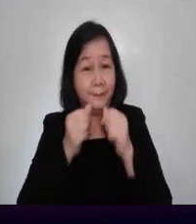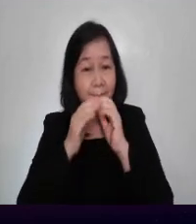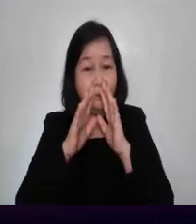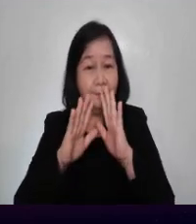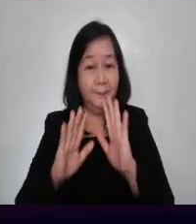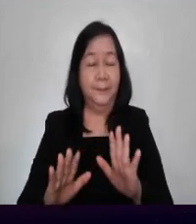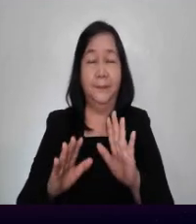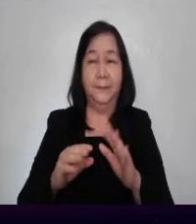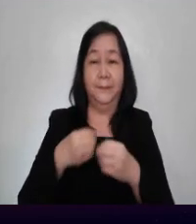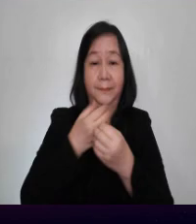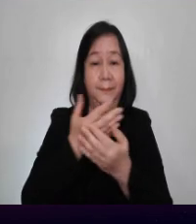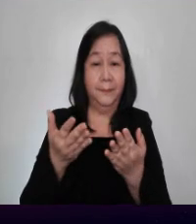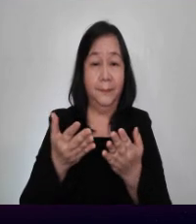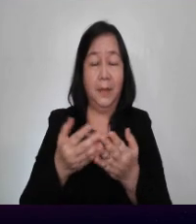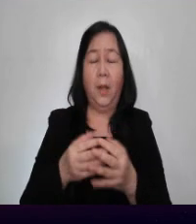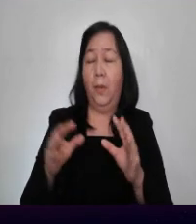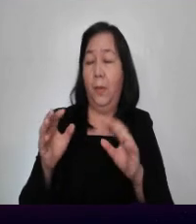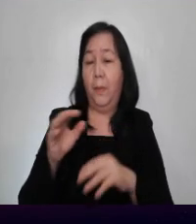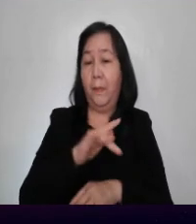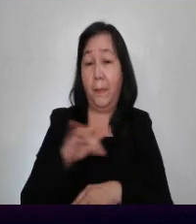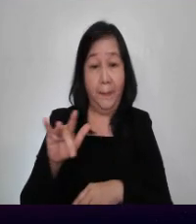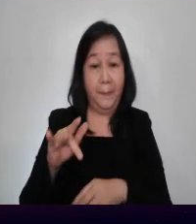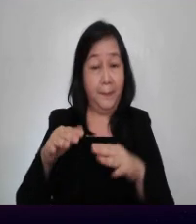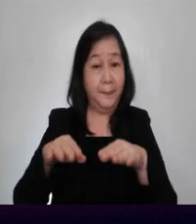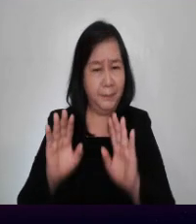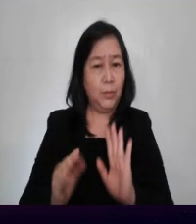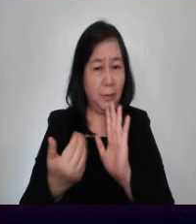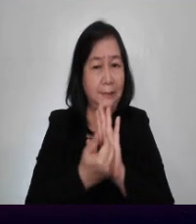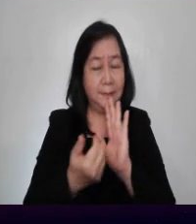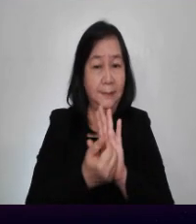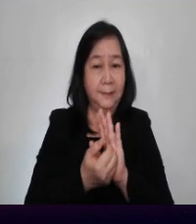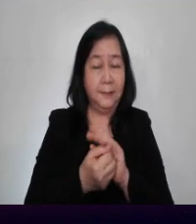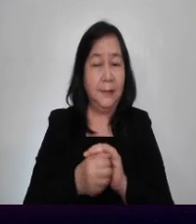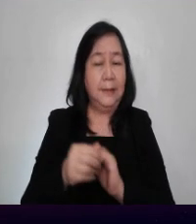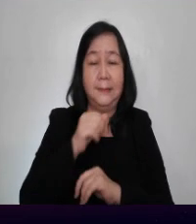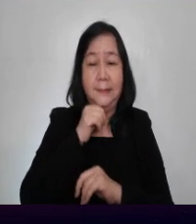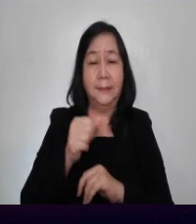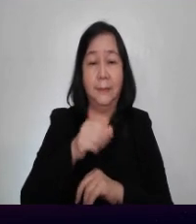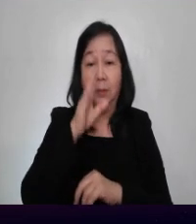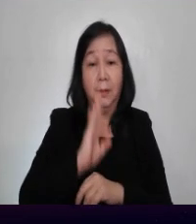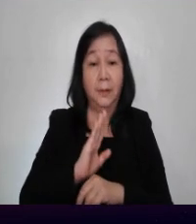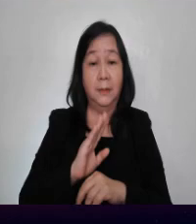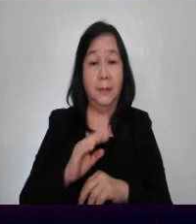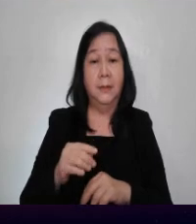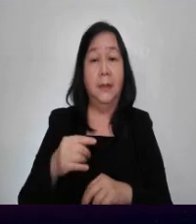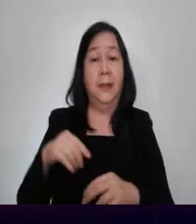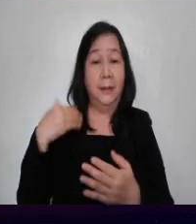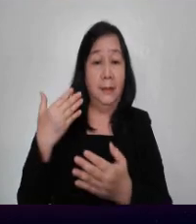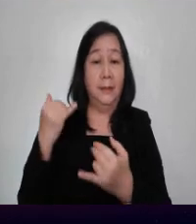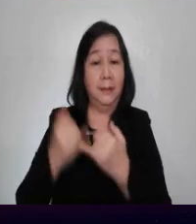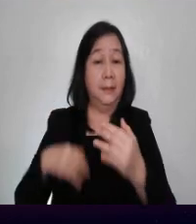pamamagitan ng kanyang biyaya. Ang walang laman na libingan ay patunay na hindi pagkawasak ang